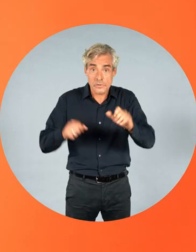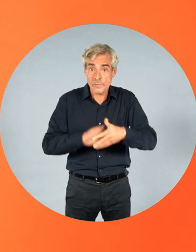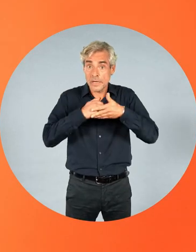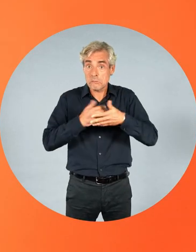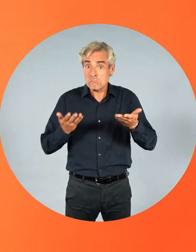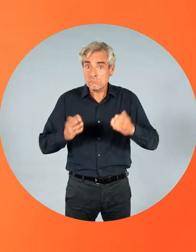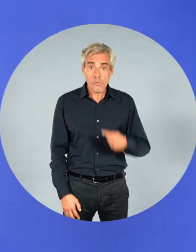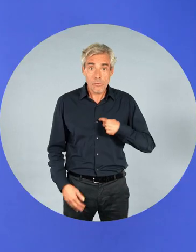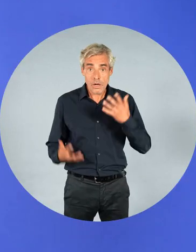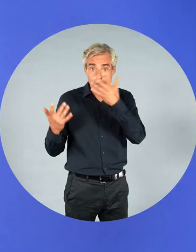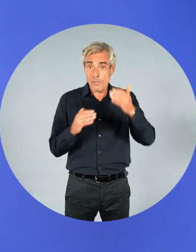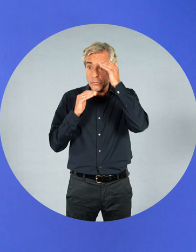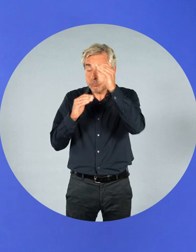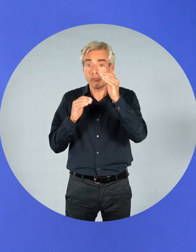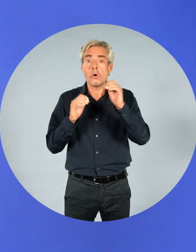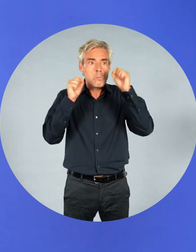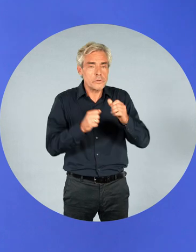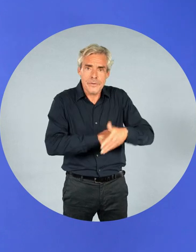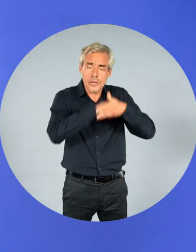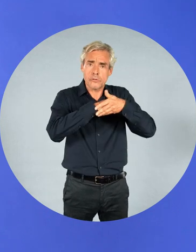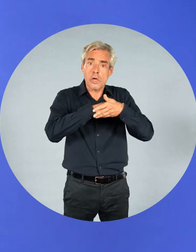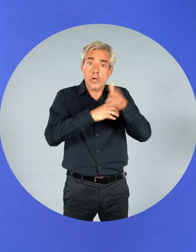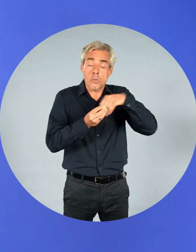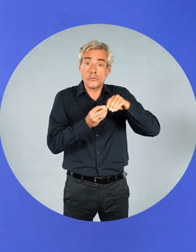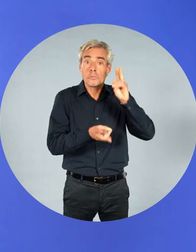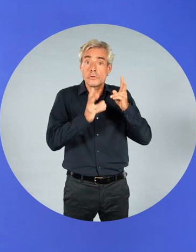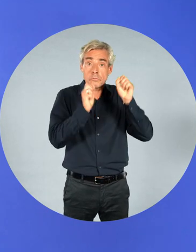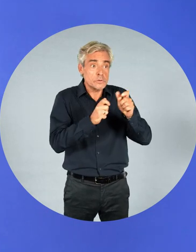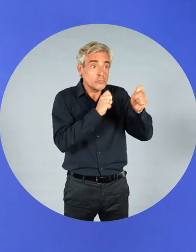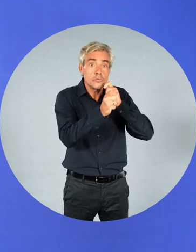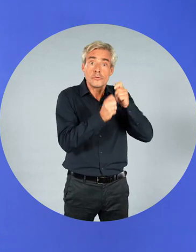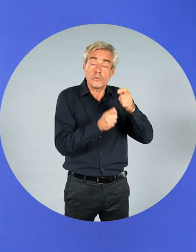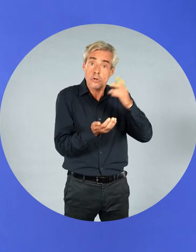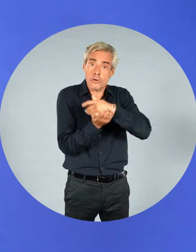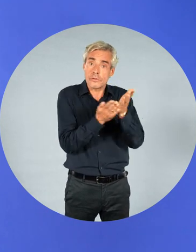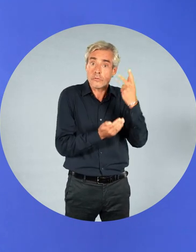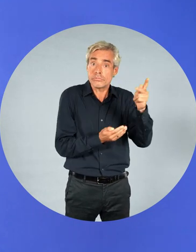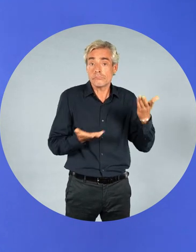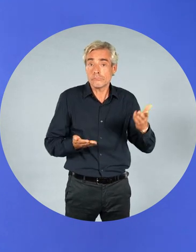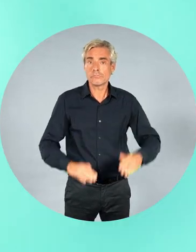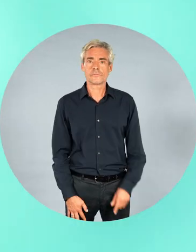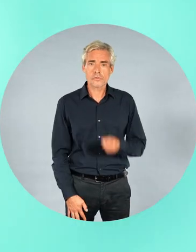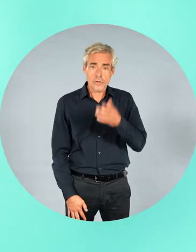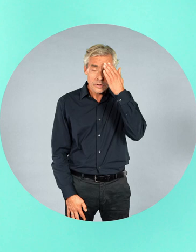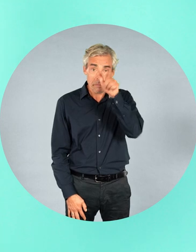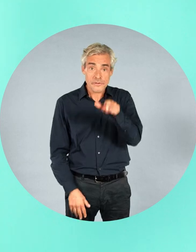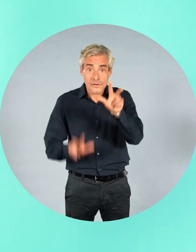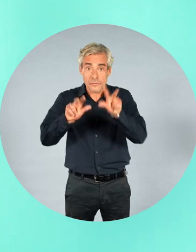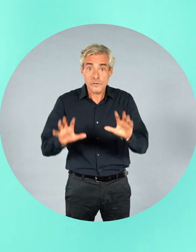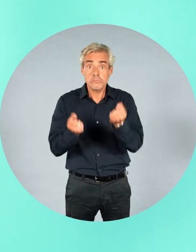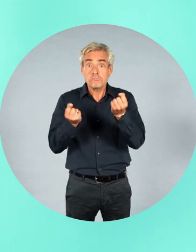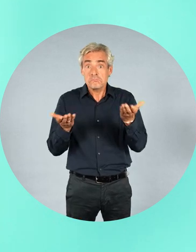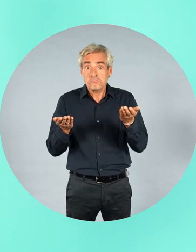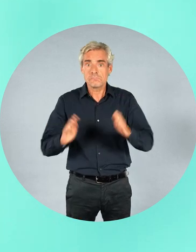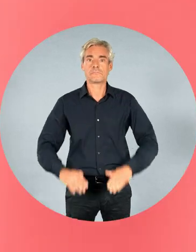m'aider en maths ? C'était ma matière les maths, je peux te donner un coup de main. Et si tu veux, on peut te parler de ton orientation. Tu connais pas quelqu'un dans l